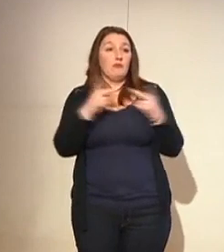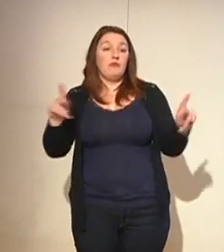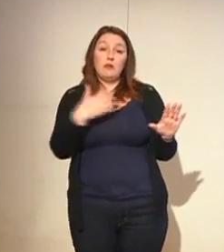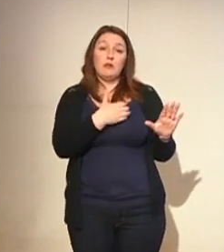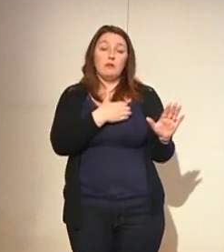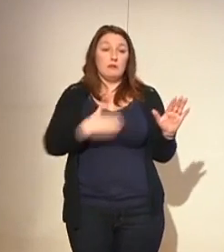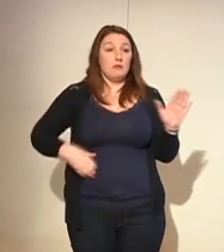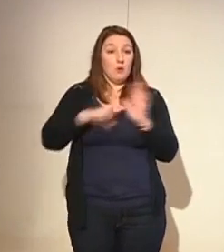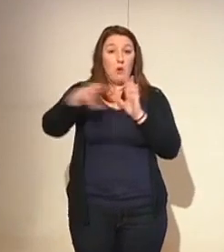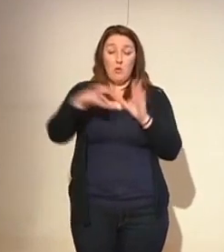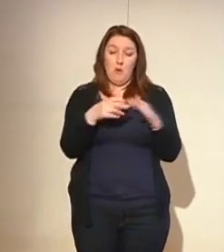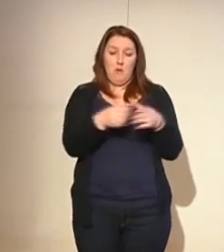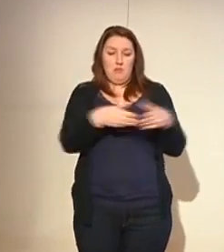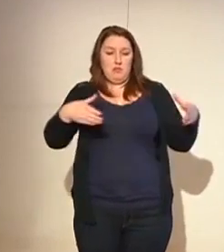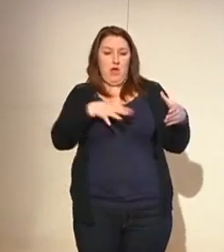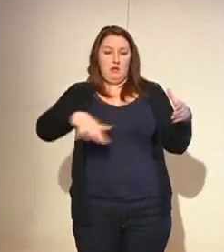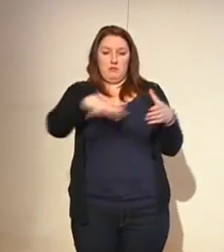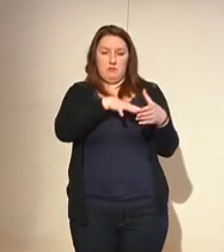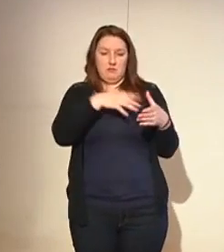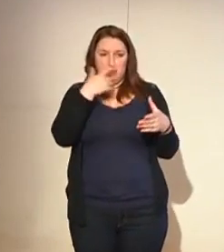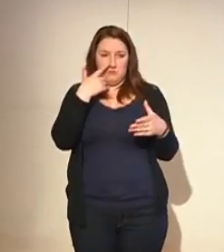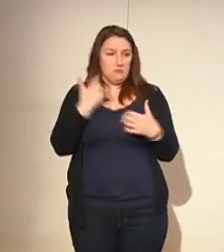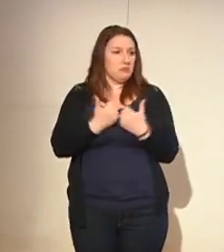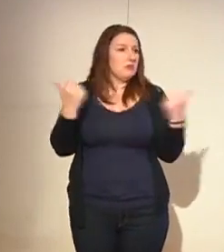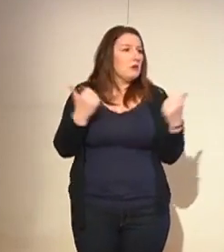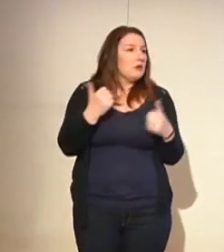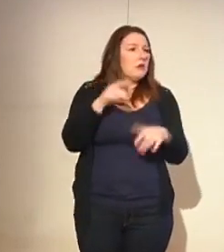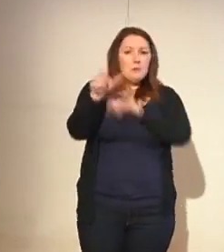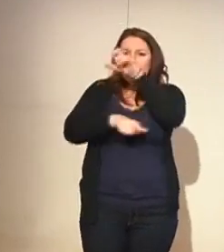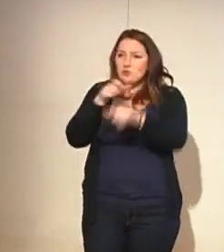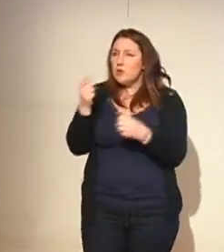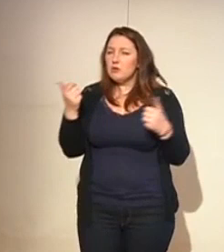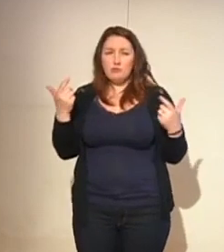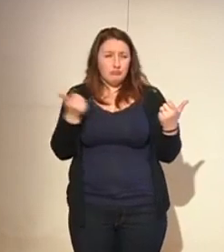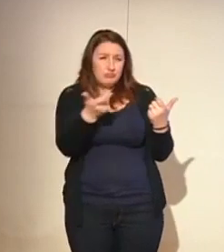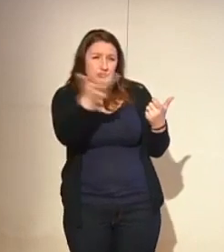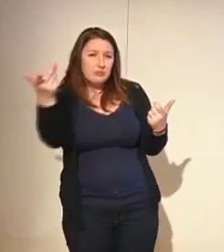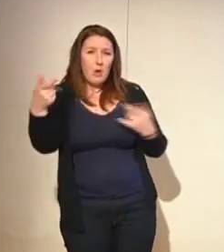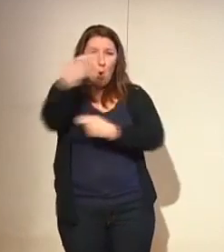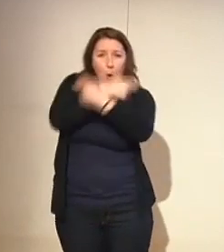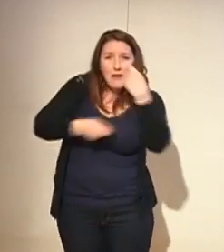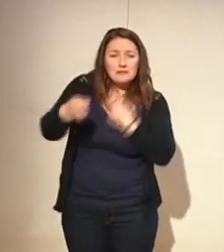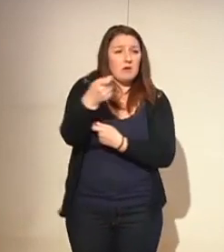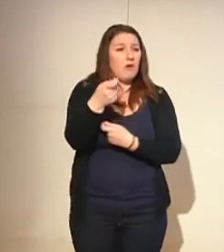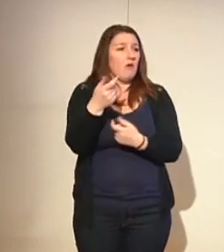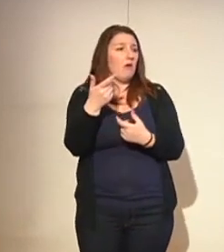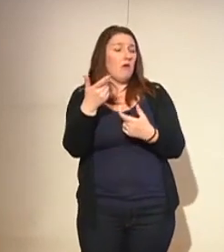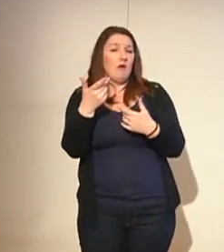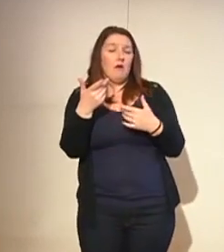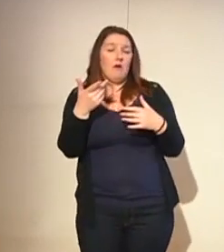l'évoquer ensuite combien de professions libérales de commerçants d'entrepreneurs de chômeeurs